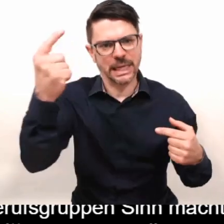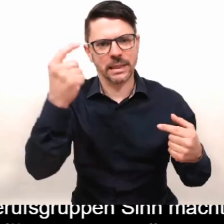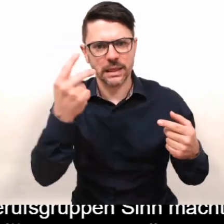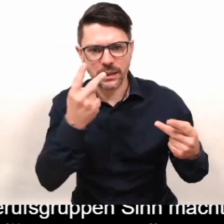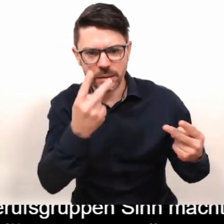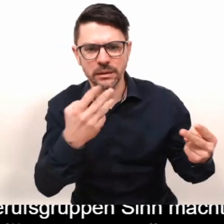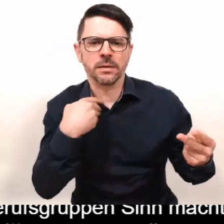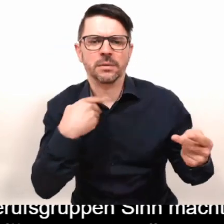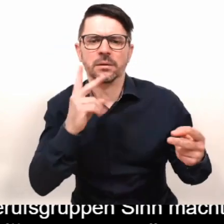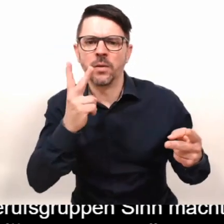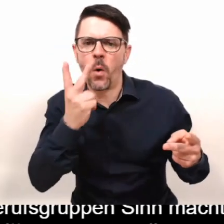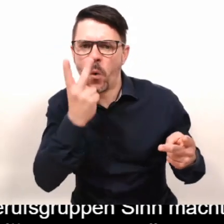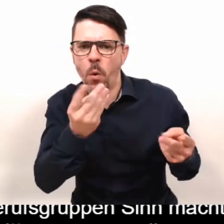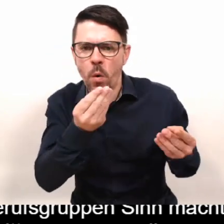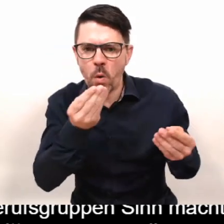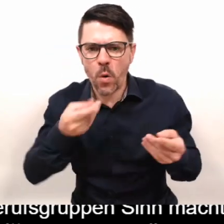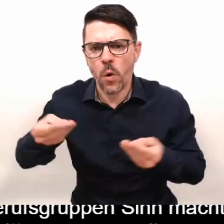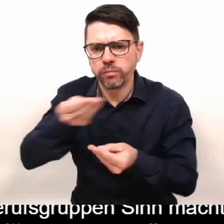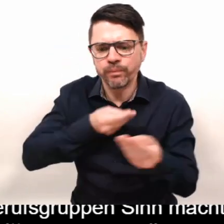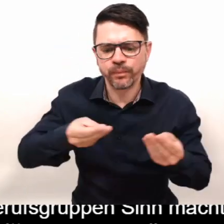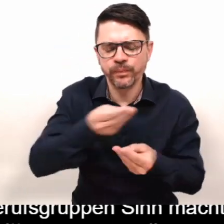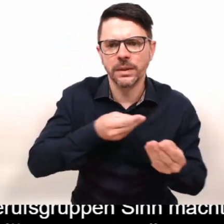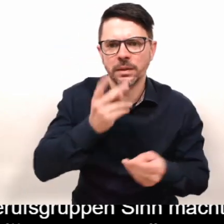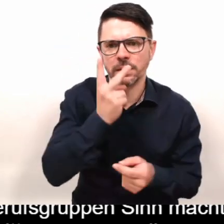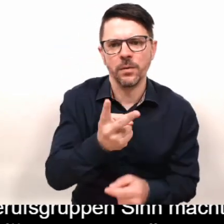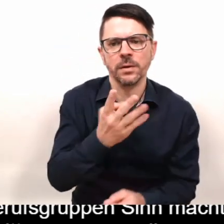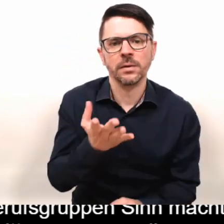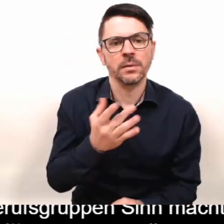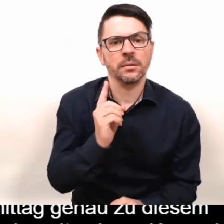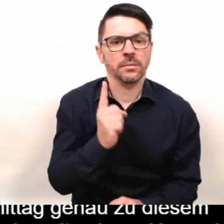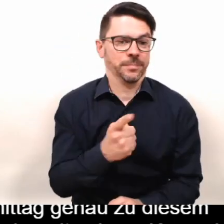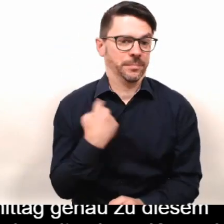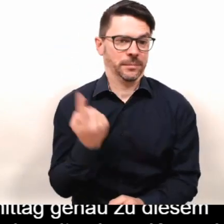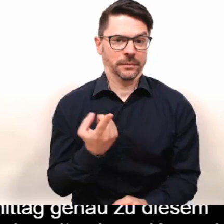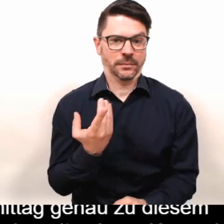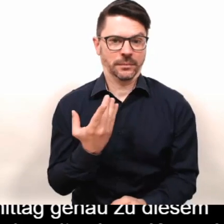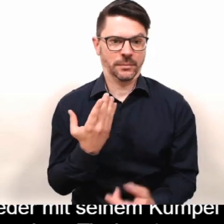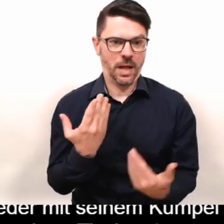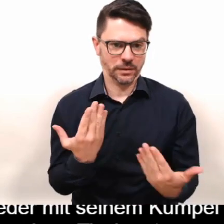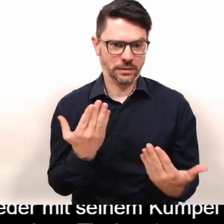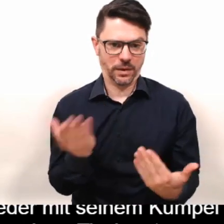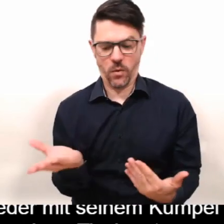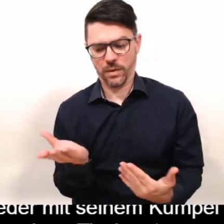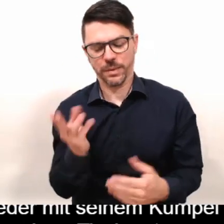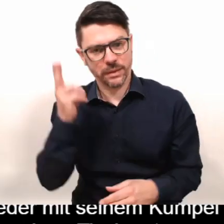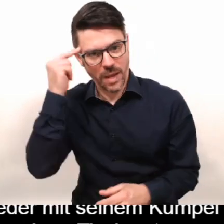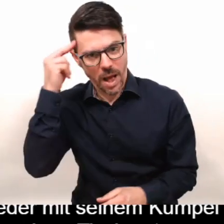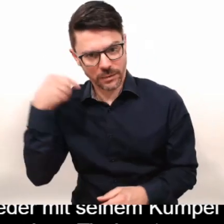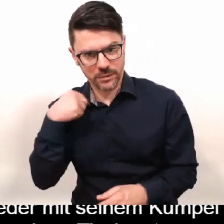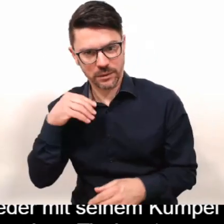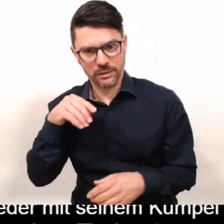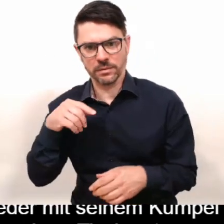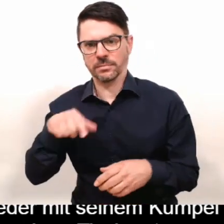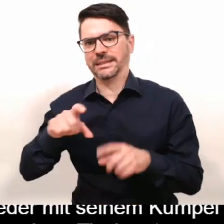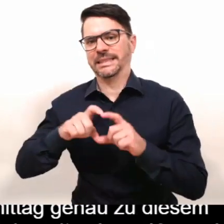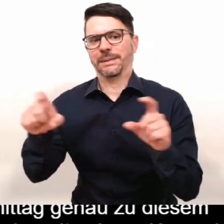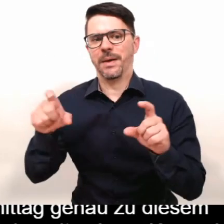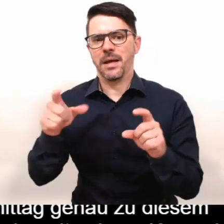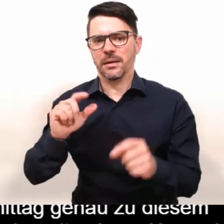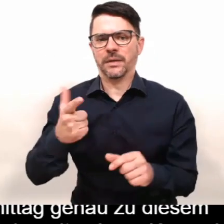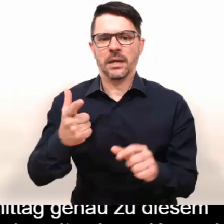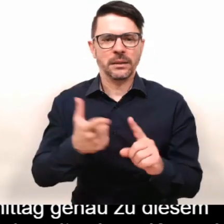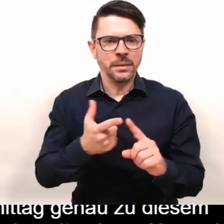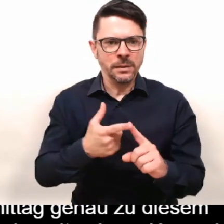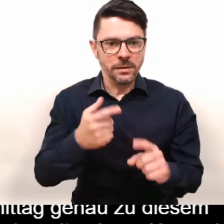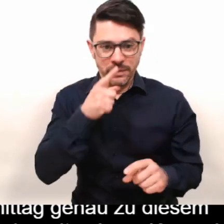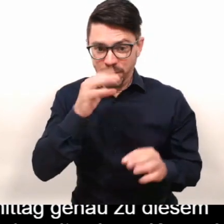ist, an einen Tisch setzen. Und mit 1,50 Abstand sitzt der nächste Kumpel mit seinem Kumpel. Aber die können nicht sechs